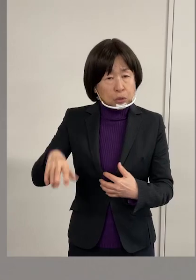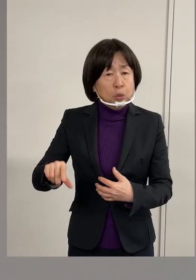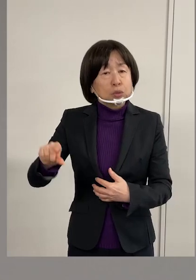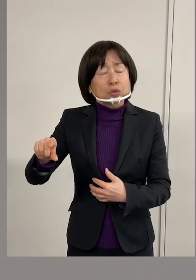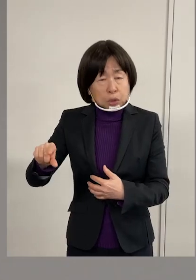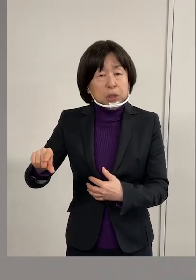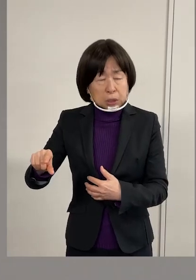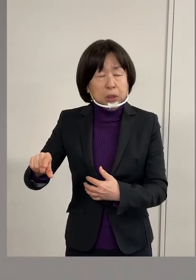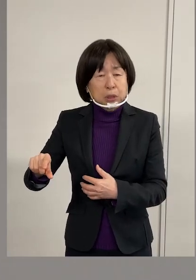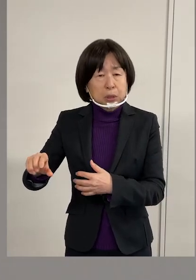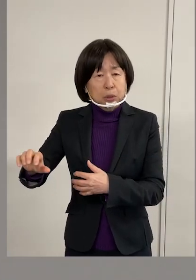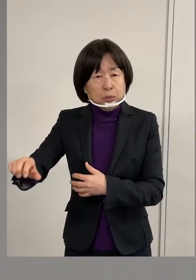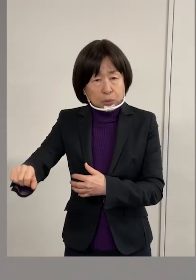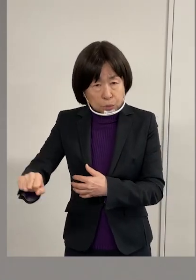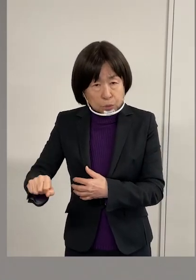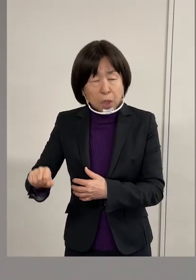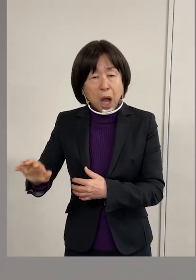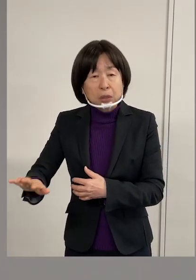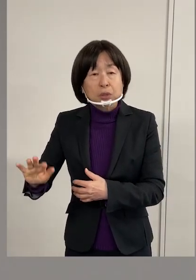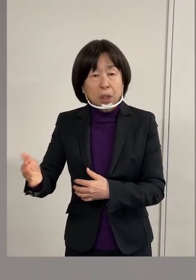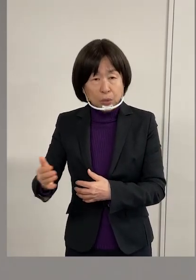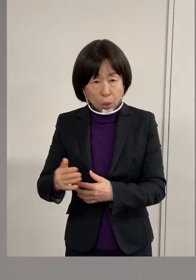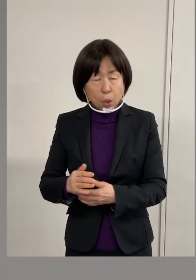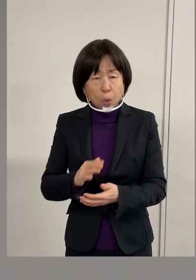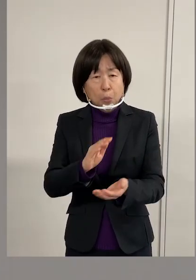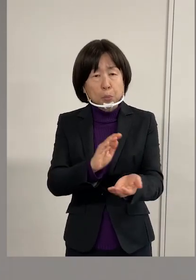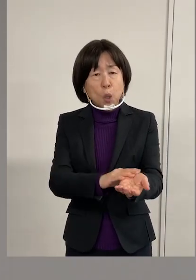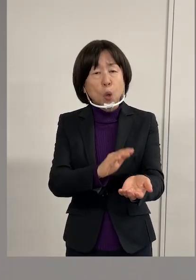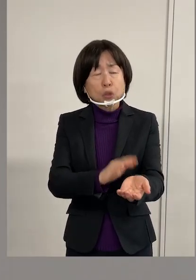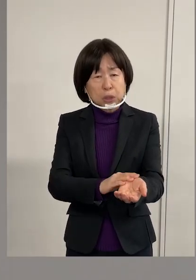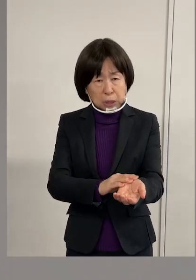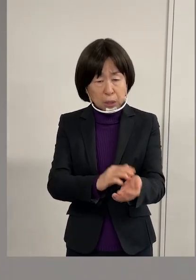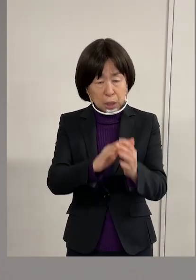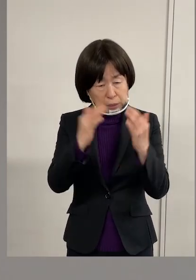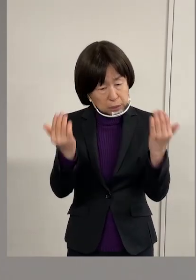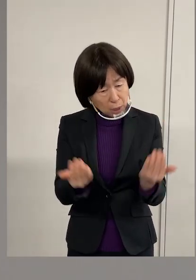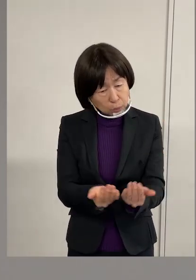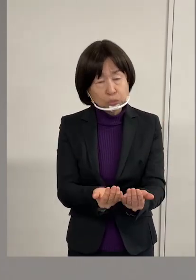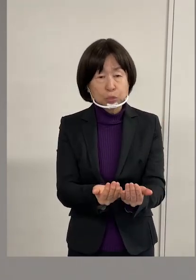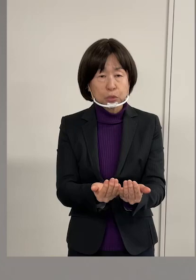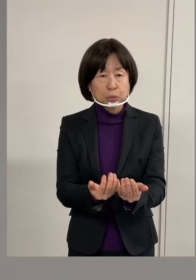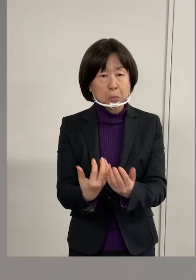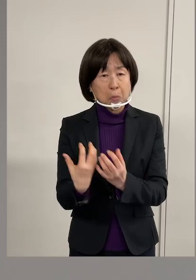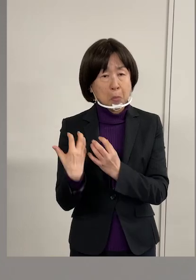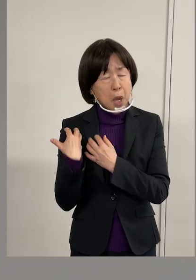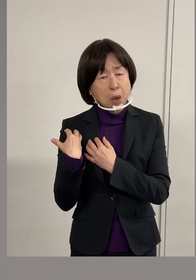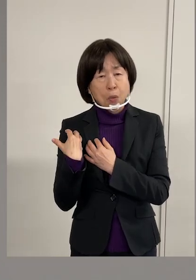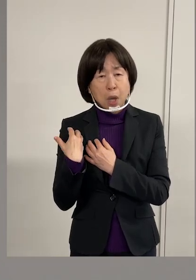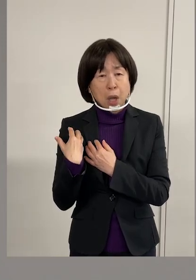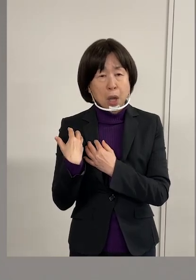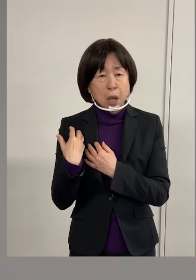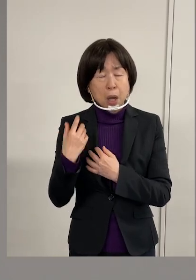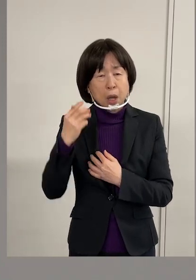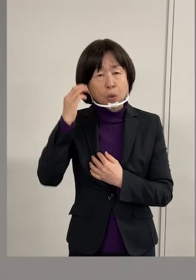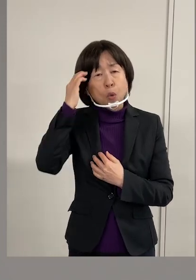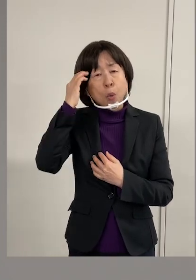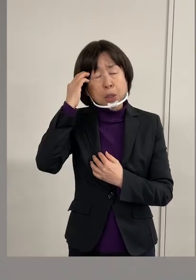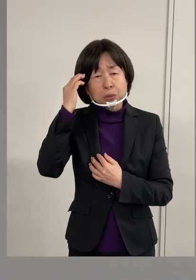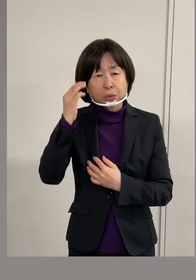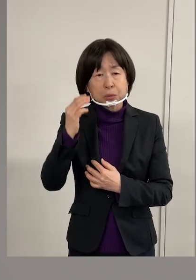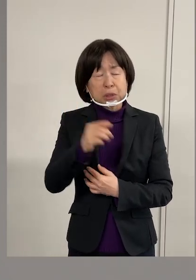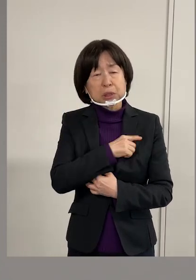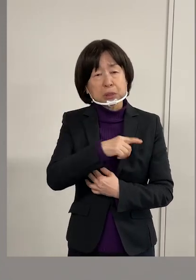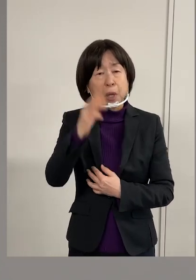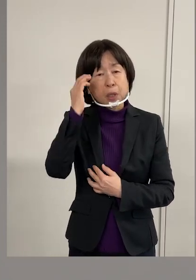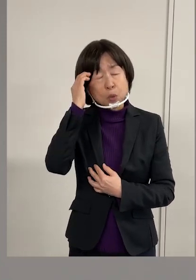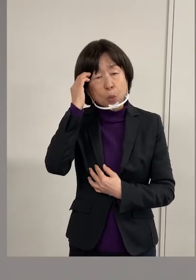入院調整をもう完全に病院がフリーにすると多分無理だと思います。そうすると、一番困るのは救急隊なので、救